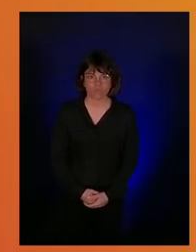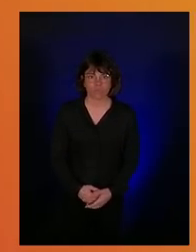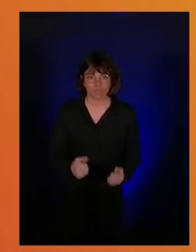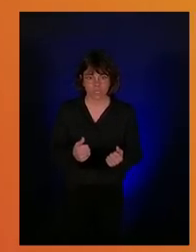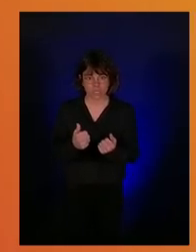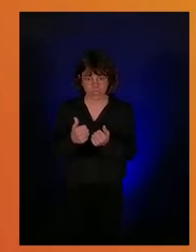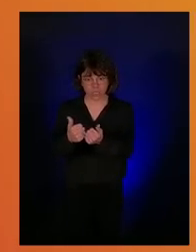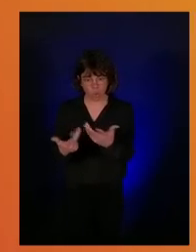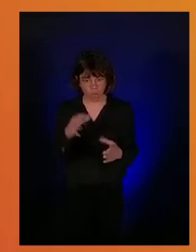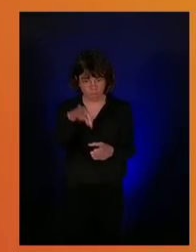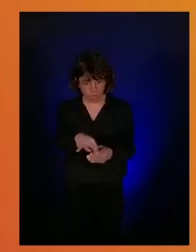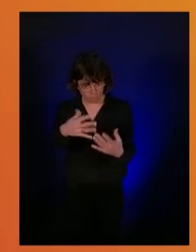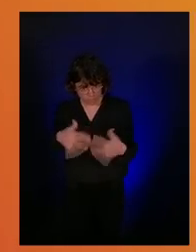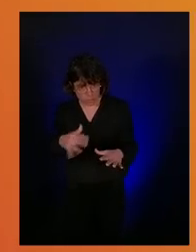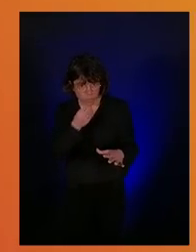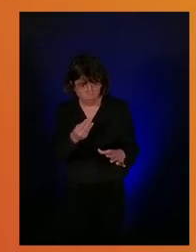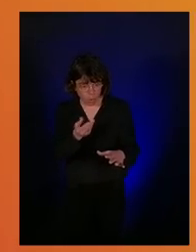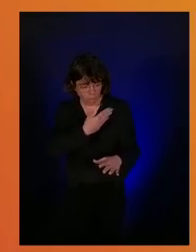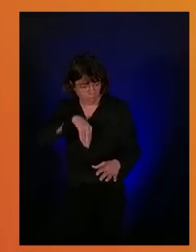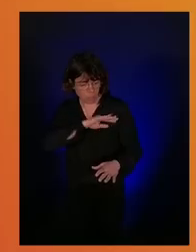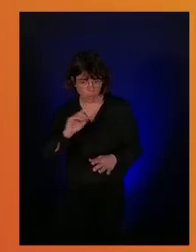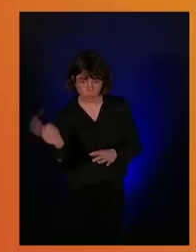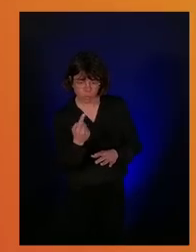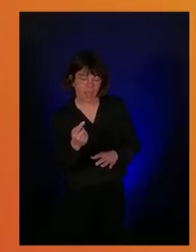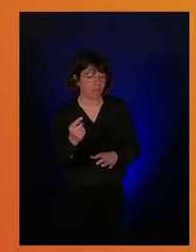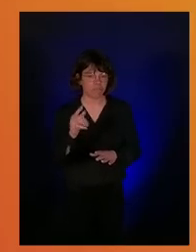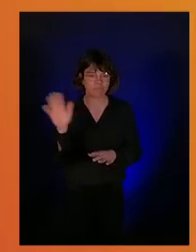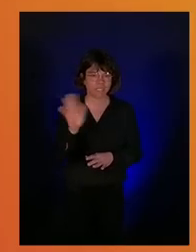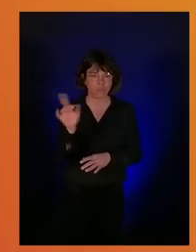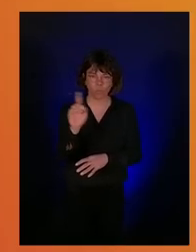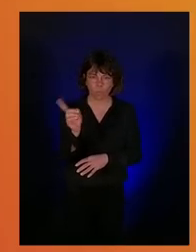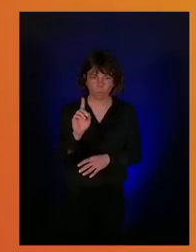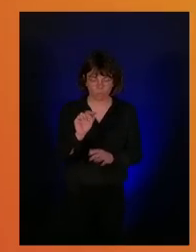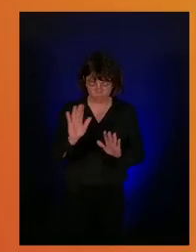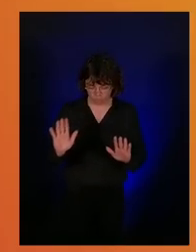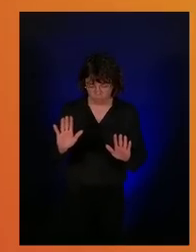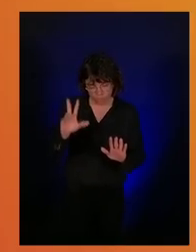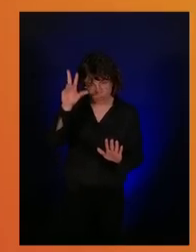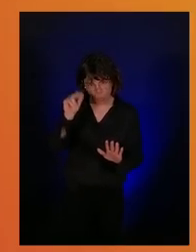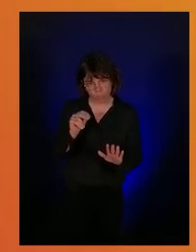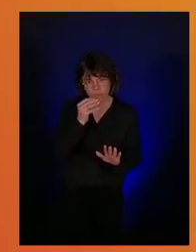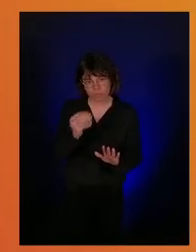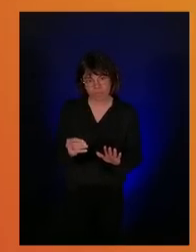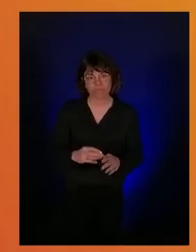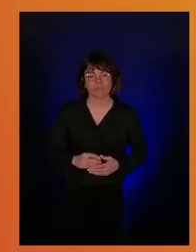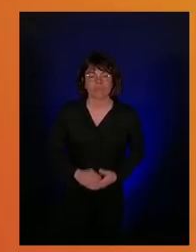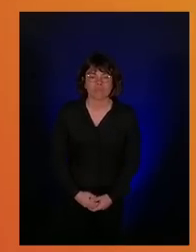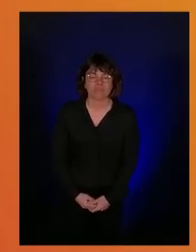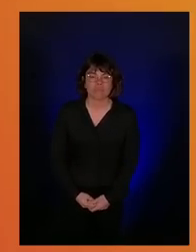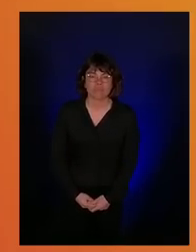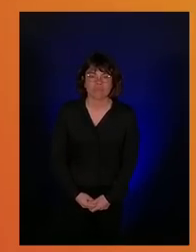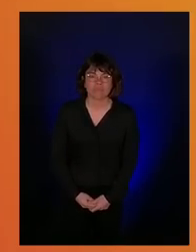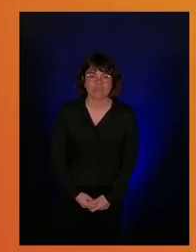Est-ce que le scrutin est clos ? Est-ce que tous les responsables de délai... Non, on me fait signe que non. D'accord, j'ai compris.